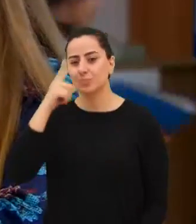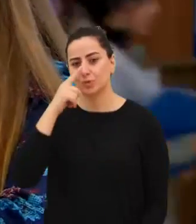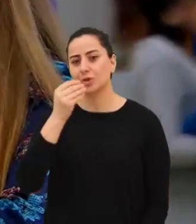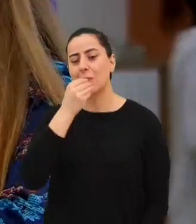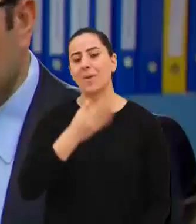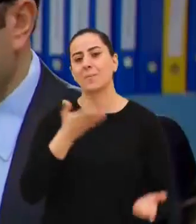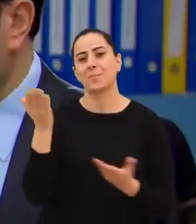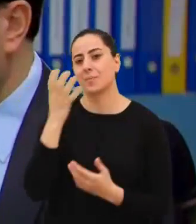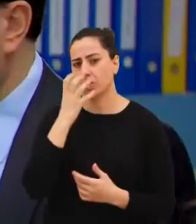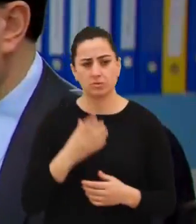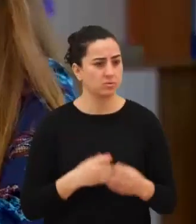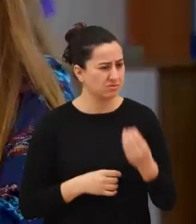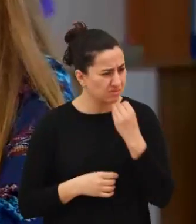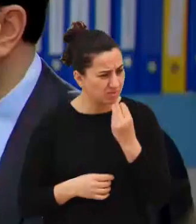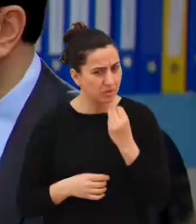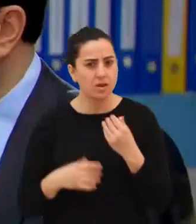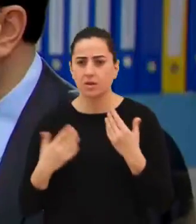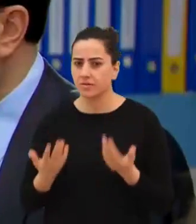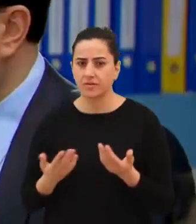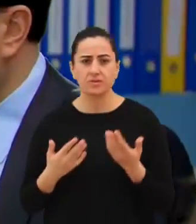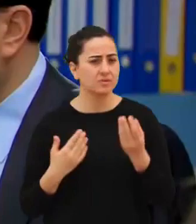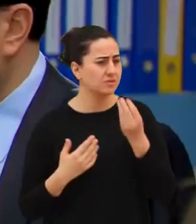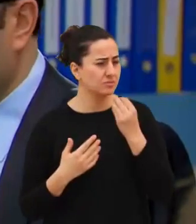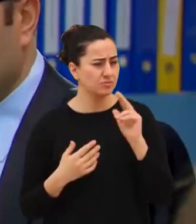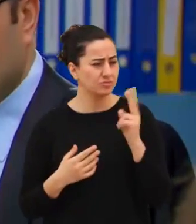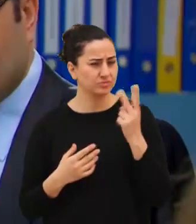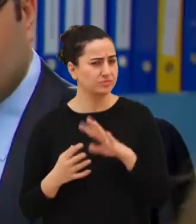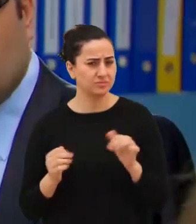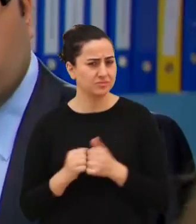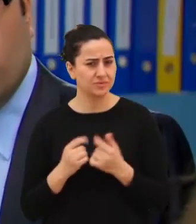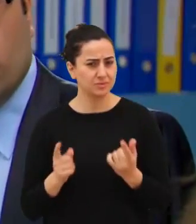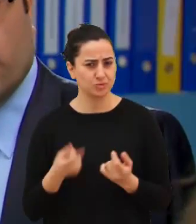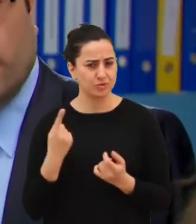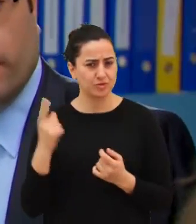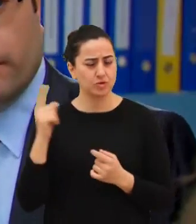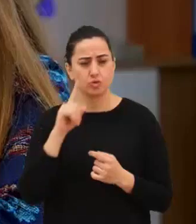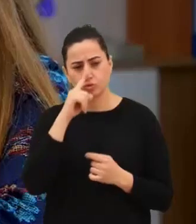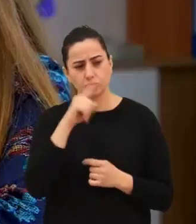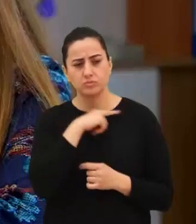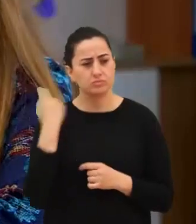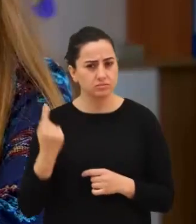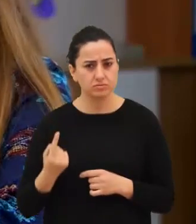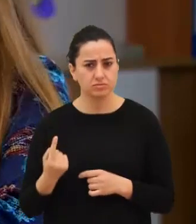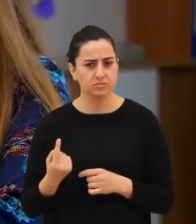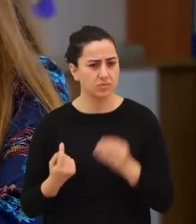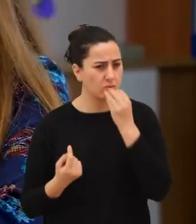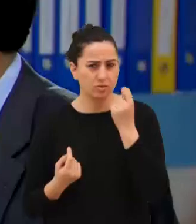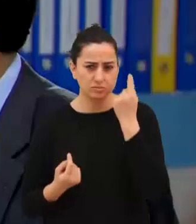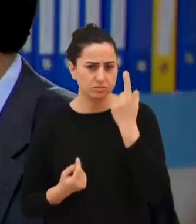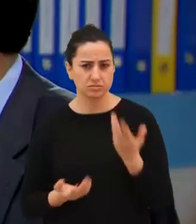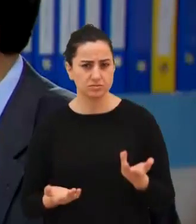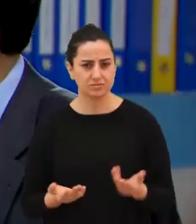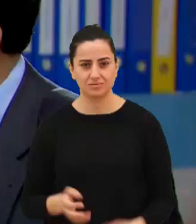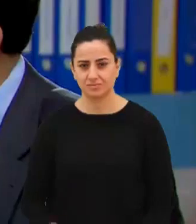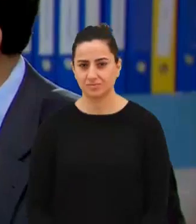yemeğe bekliyor. Yemeğe mi? Evet. Hayırdır, hangi dağda kurt öldü? Müdür bey günahını bile vermez. Yemek nereden çıktı dersin?